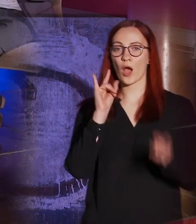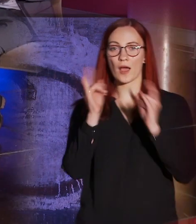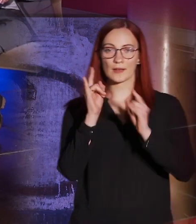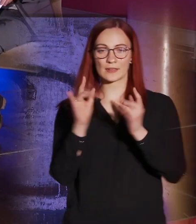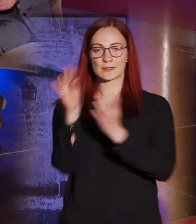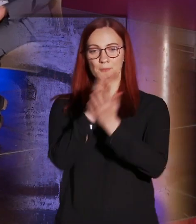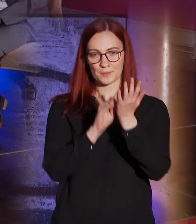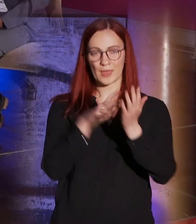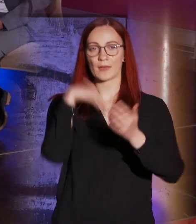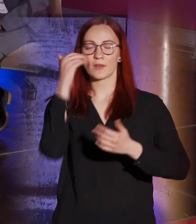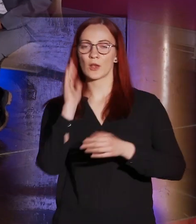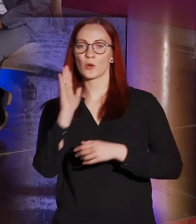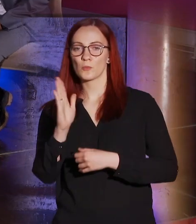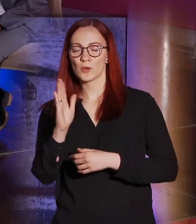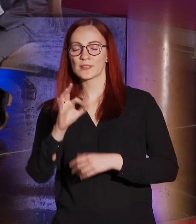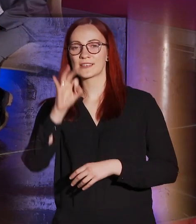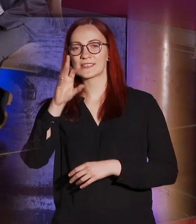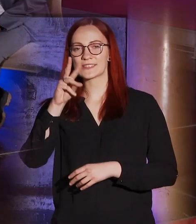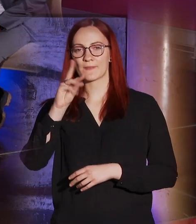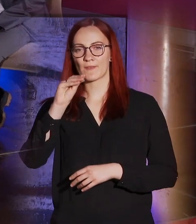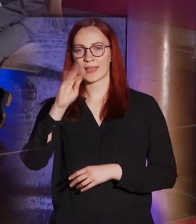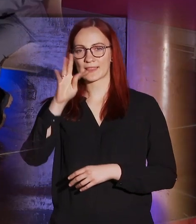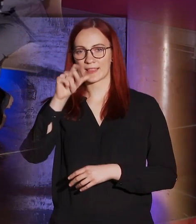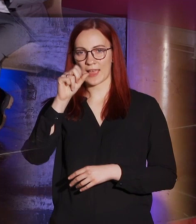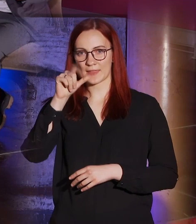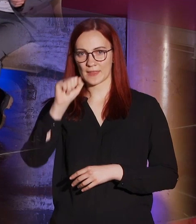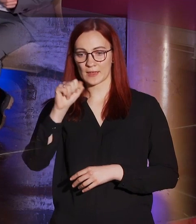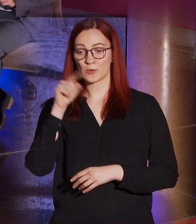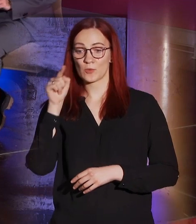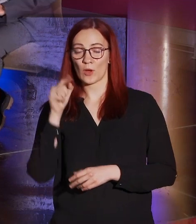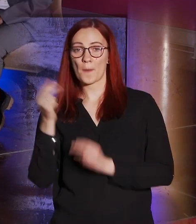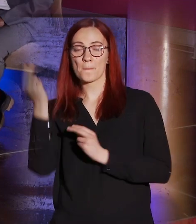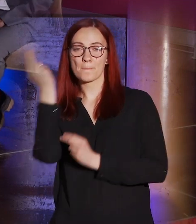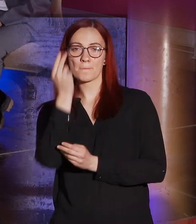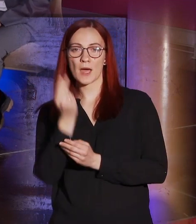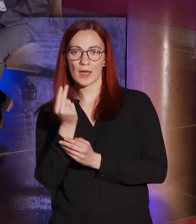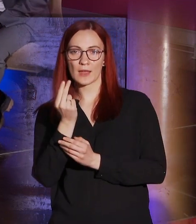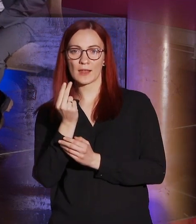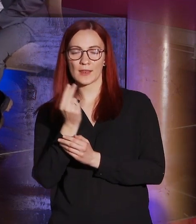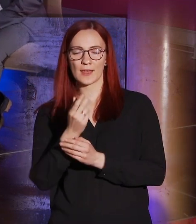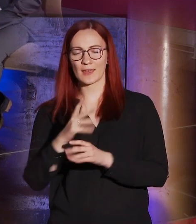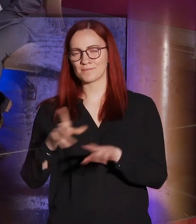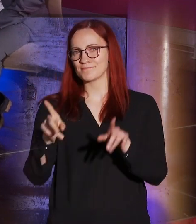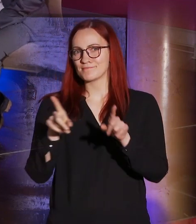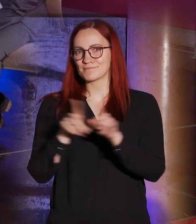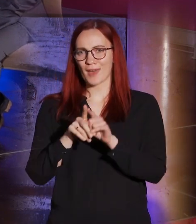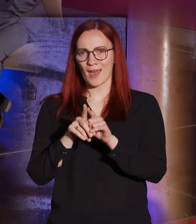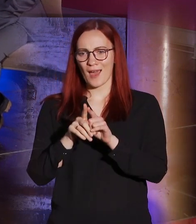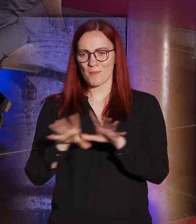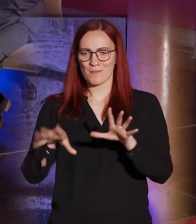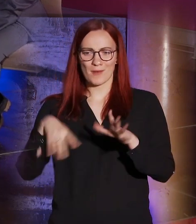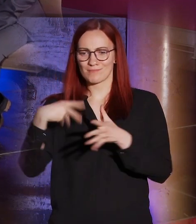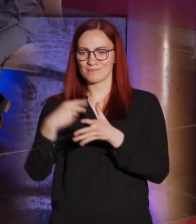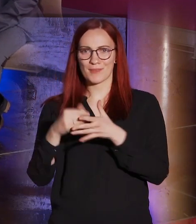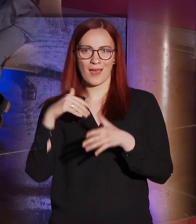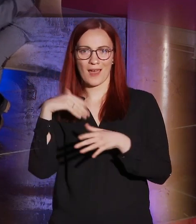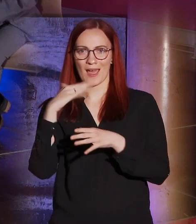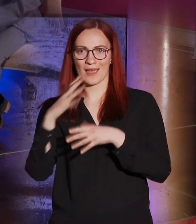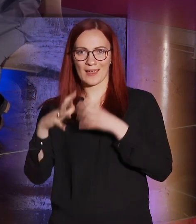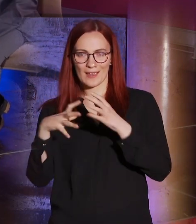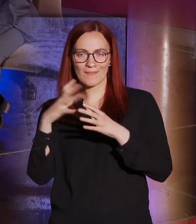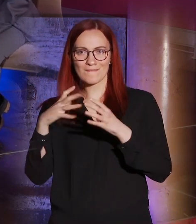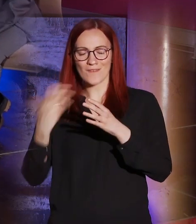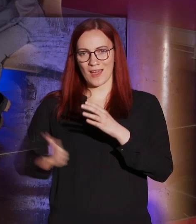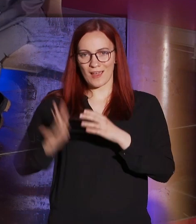noriu sugrįžti jūs ir kadangi mene jūs sukatės, man atrodo, kone visą savo gyvenimą ir kitu atveju, manau, jūs net ir